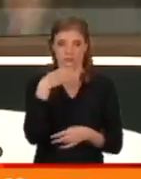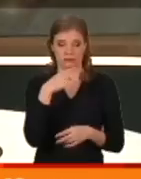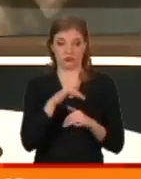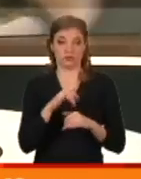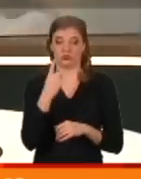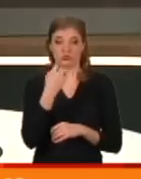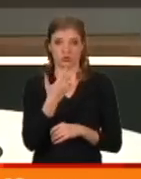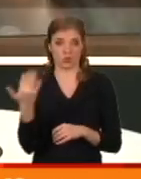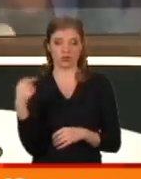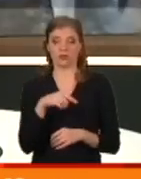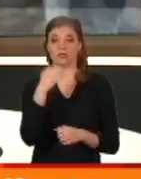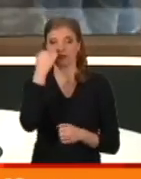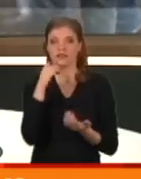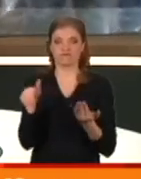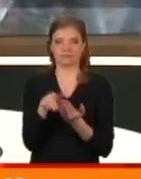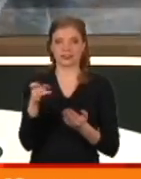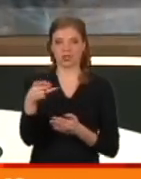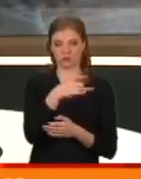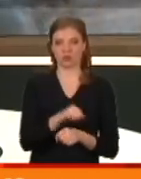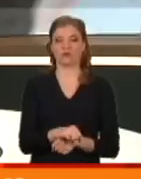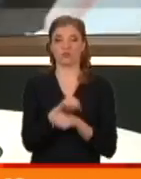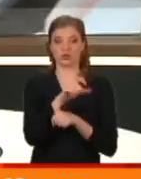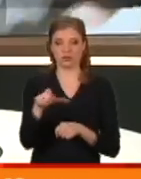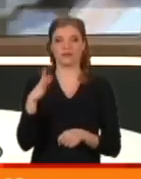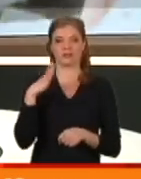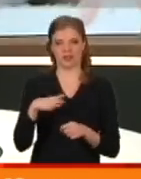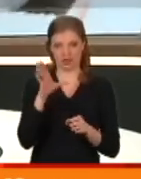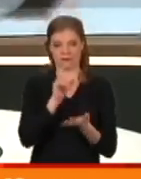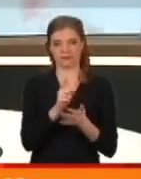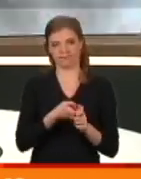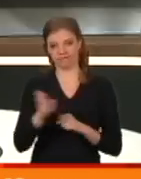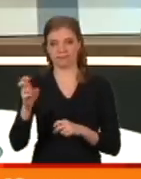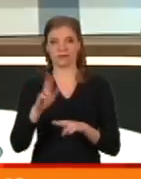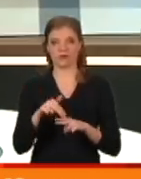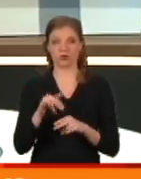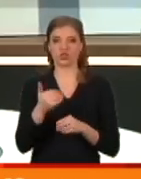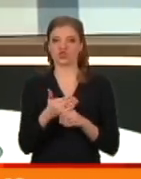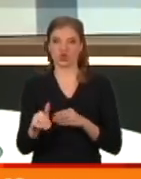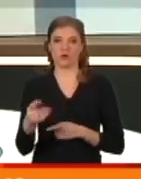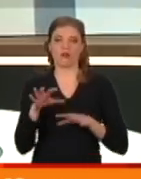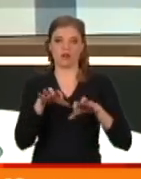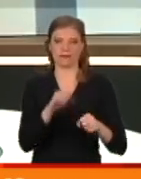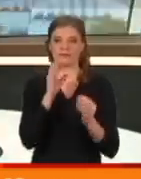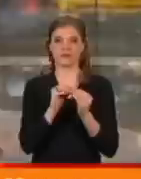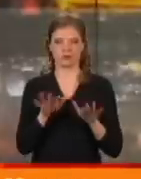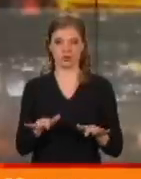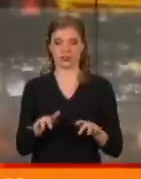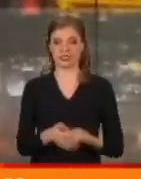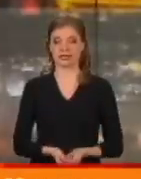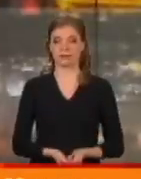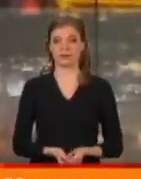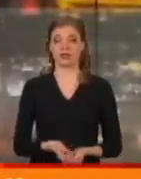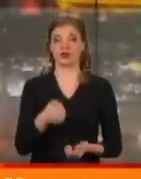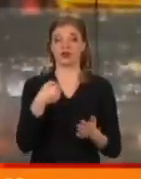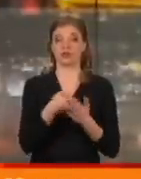Лише завдяки підмозі з регіонів протестувальникам вдається потіснити правоохоронців та частково повернути втрачені позиції.